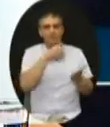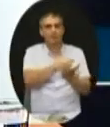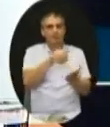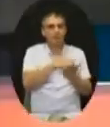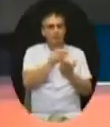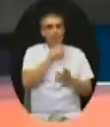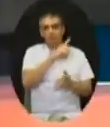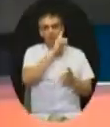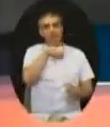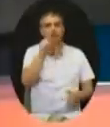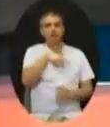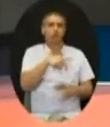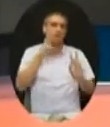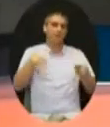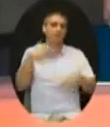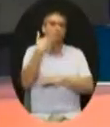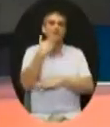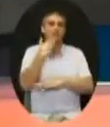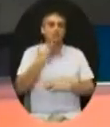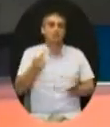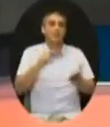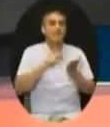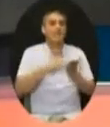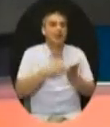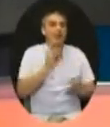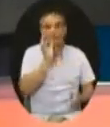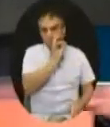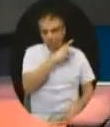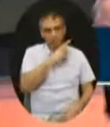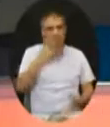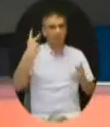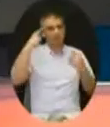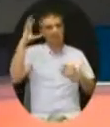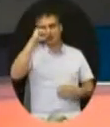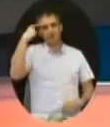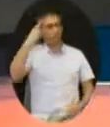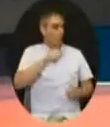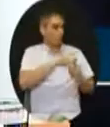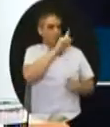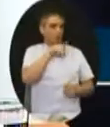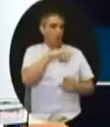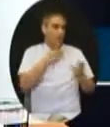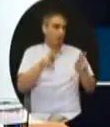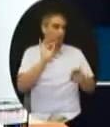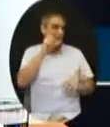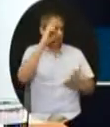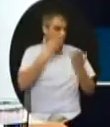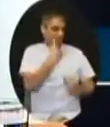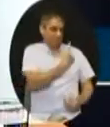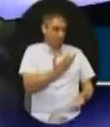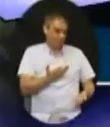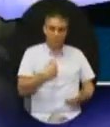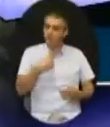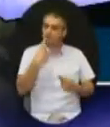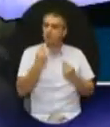ימשיכו לשלול את קיומה של מדינת ישראל, מכיוון שאצלם זאת אידיאולוגיה. כמו שהם גם שוללים את קיומו של אבו מאזן. אבל אני רוצה להגיד לך משהו אחר